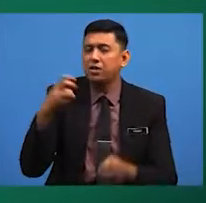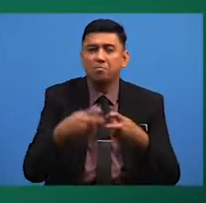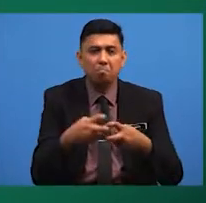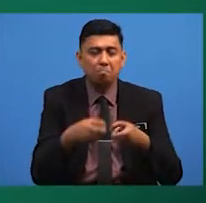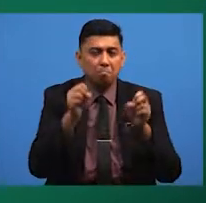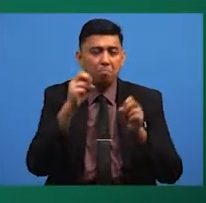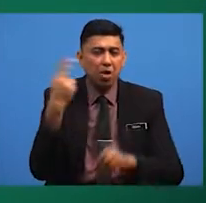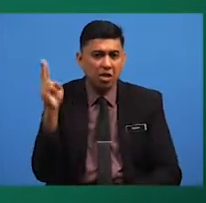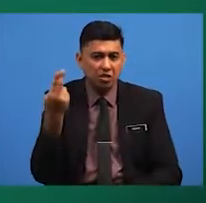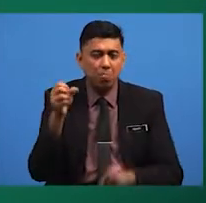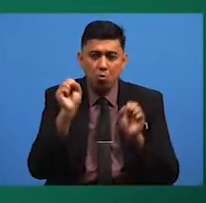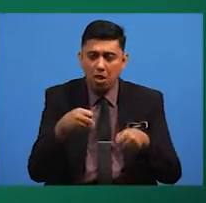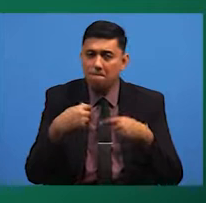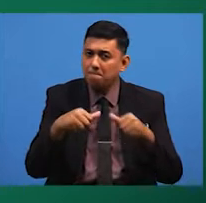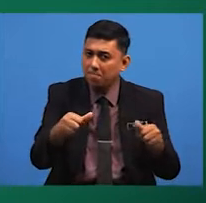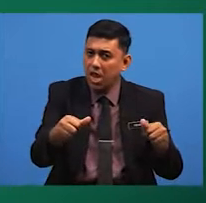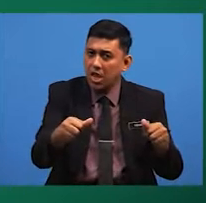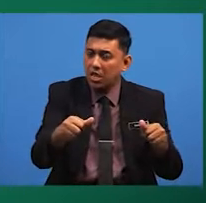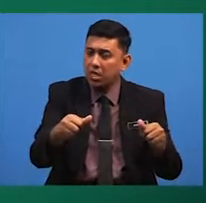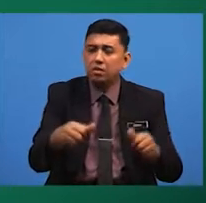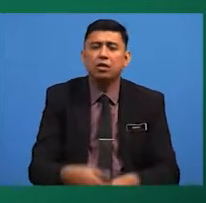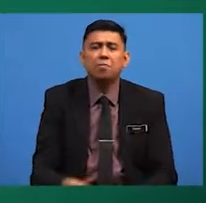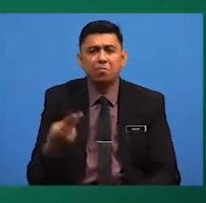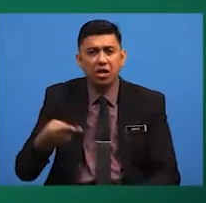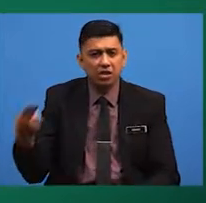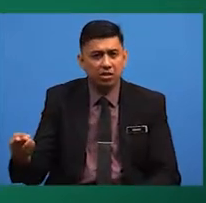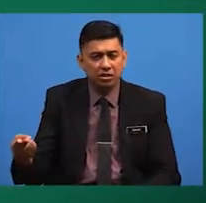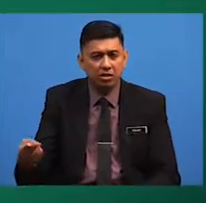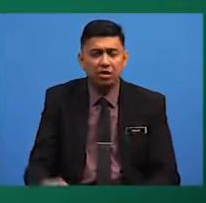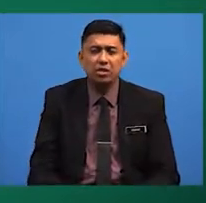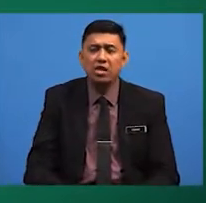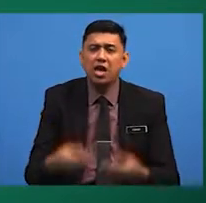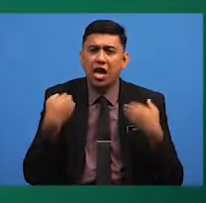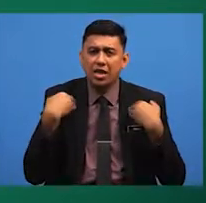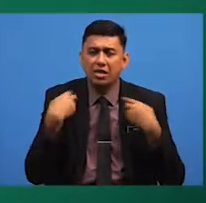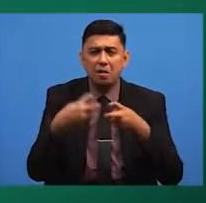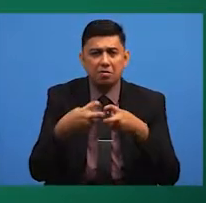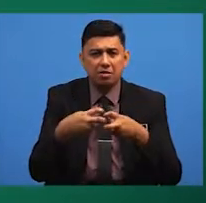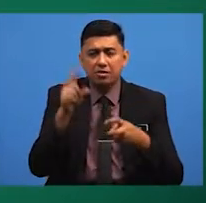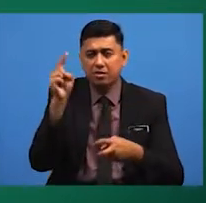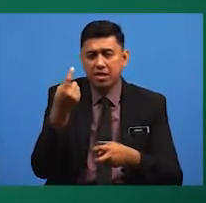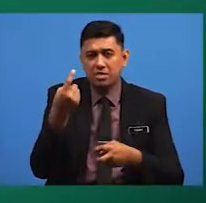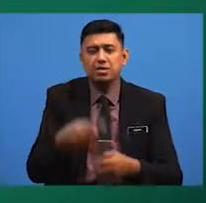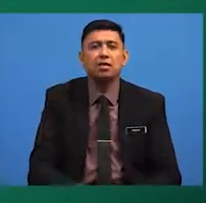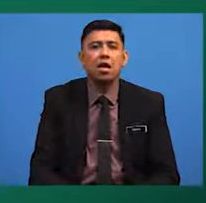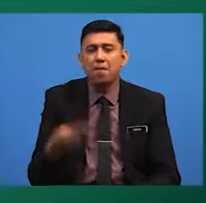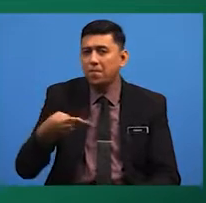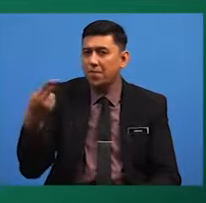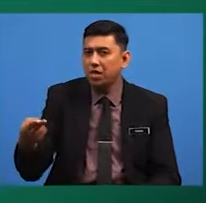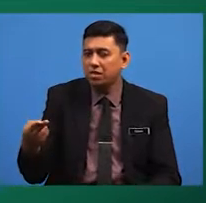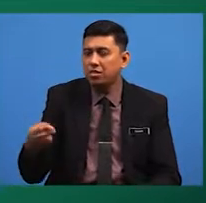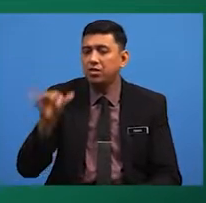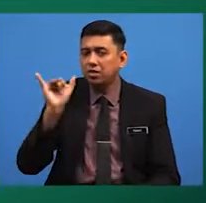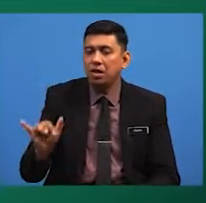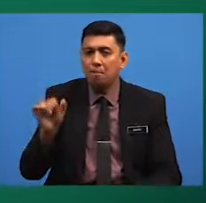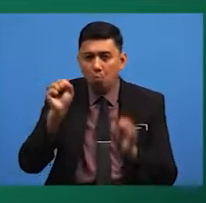juga hanya boleh mengalir melalui bahan yang berkontak teillet Khair yaitu bahan yang